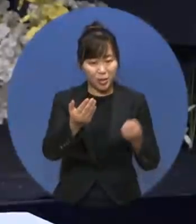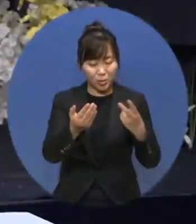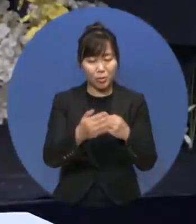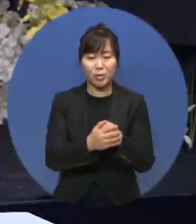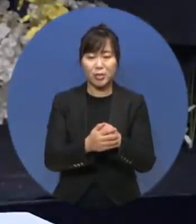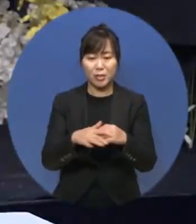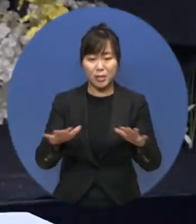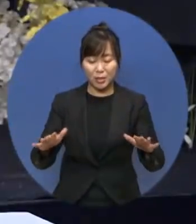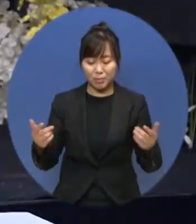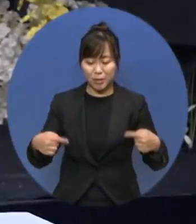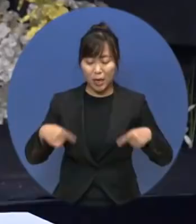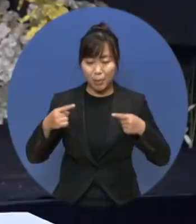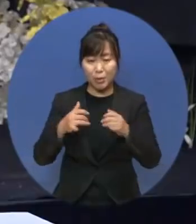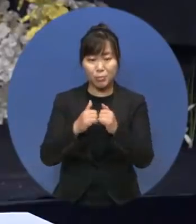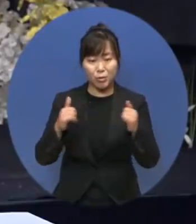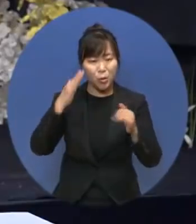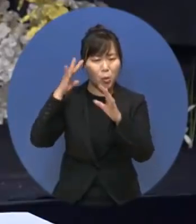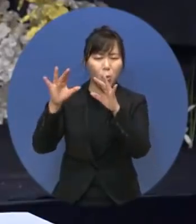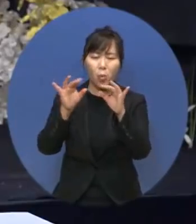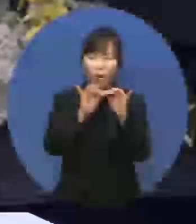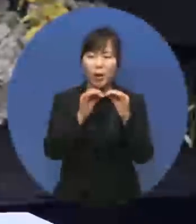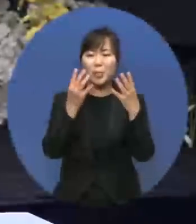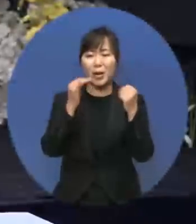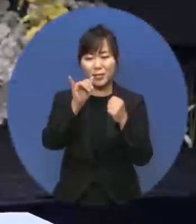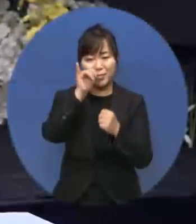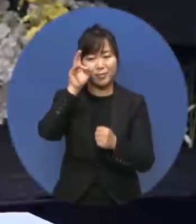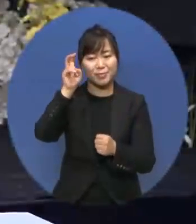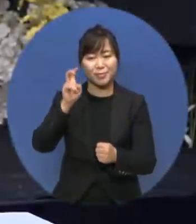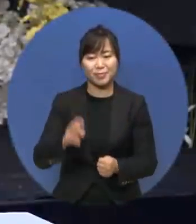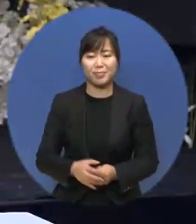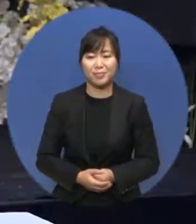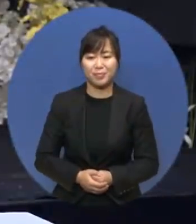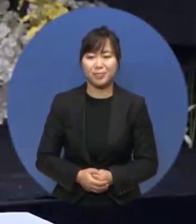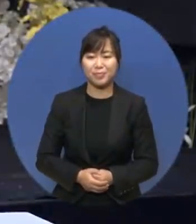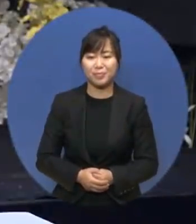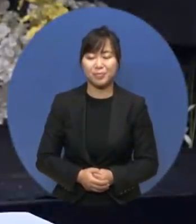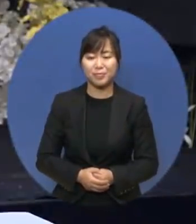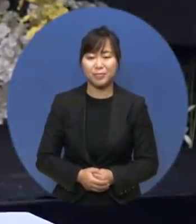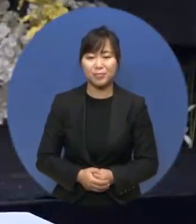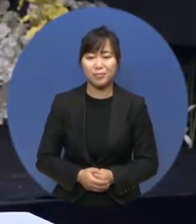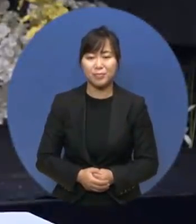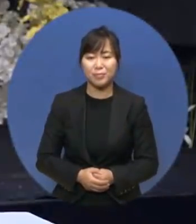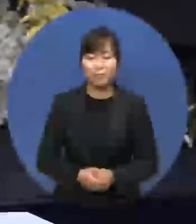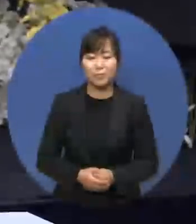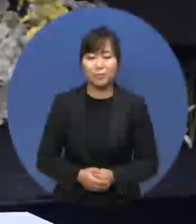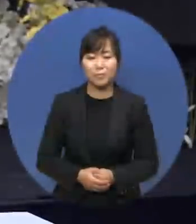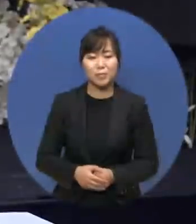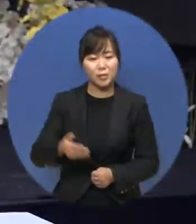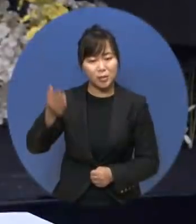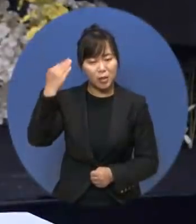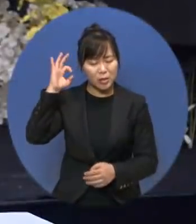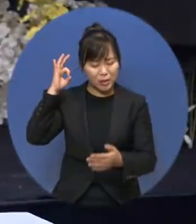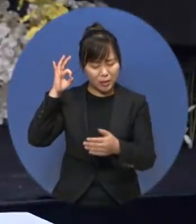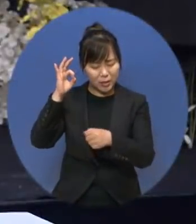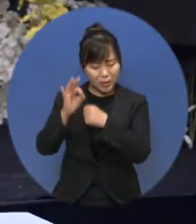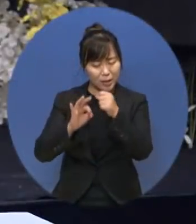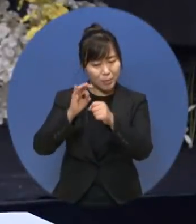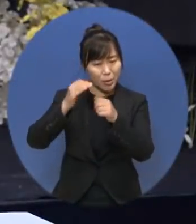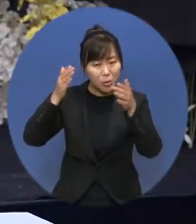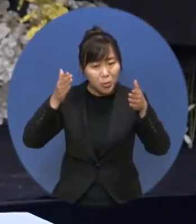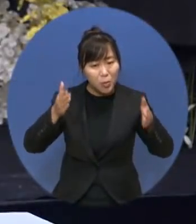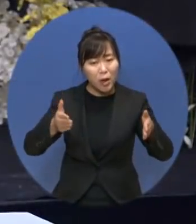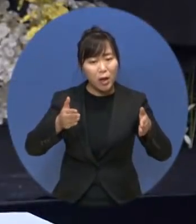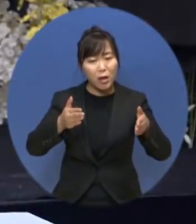우리 패널분들께서도 공감하시는 내용들이 많이 있었을 것 같습니다. 지난 10여 년 동안